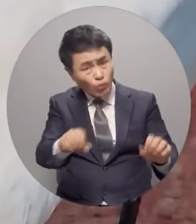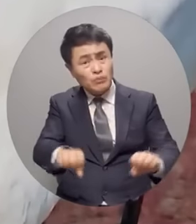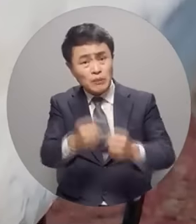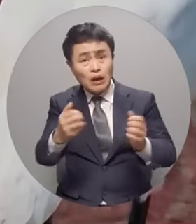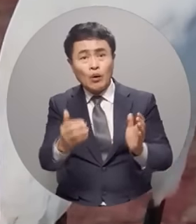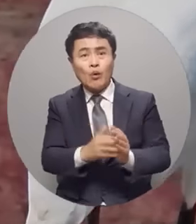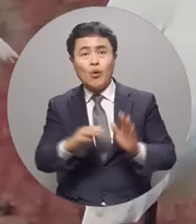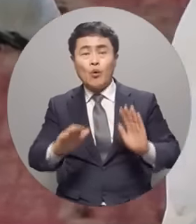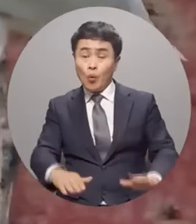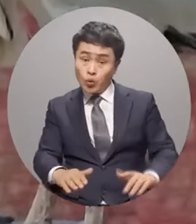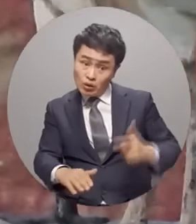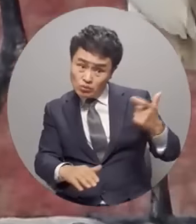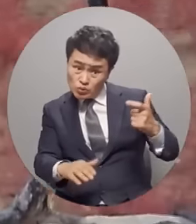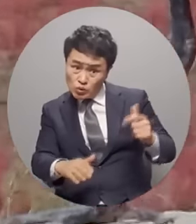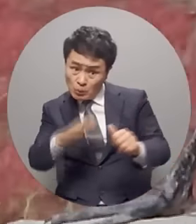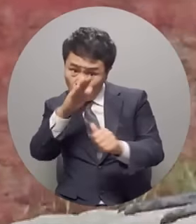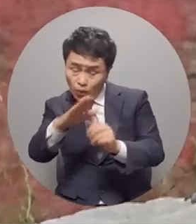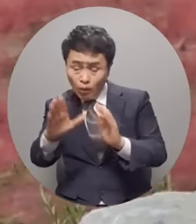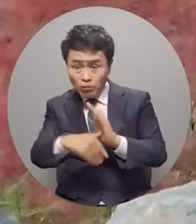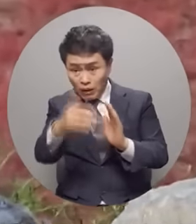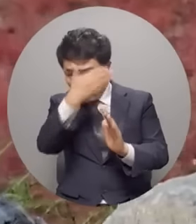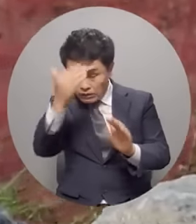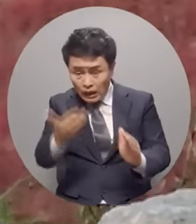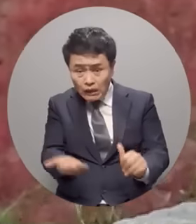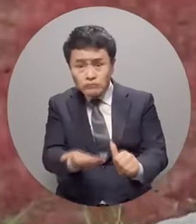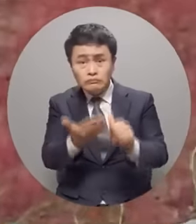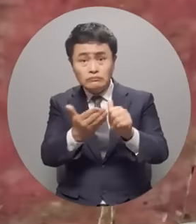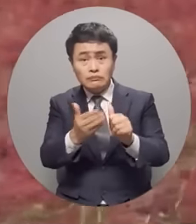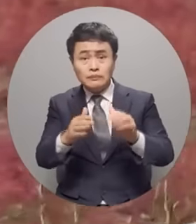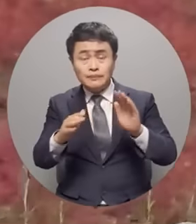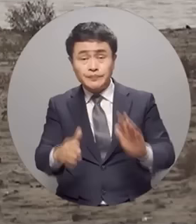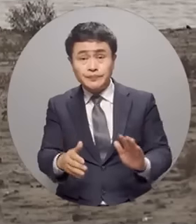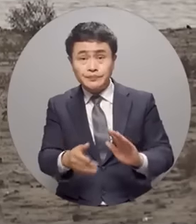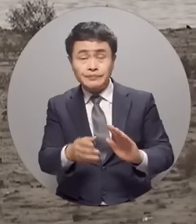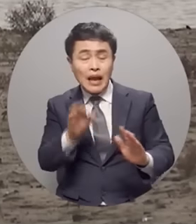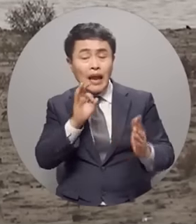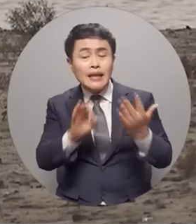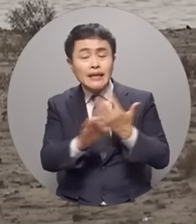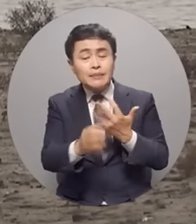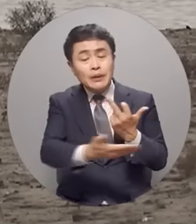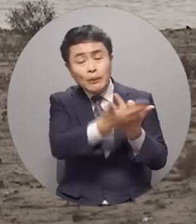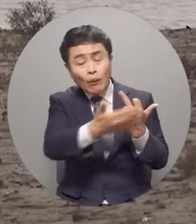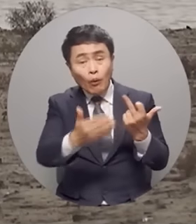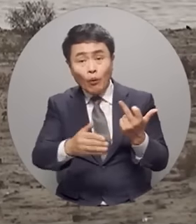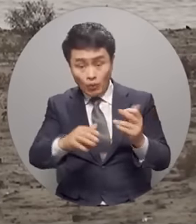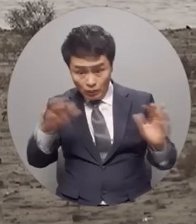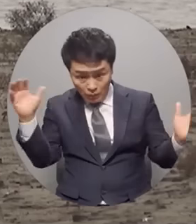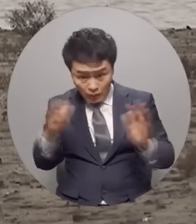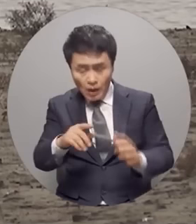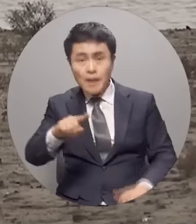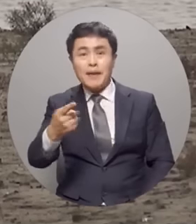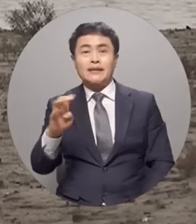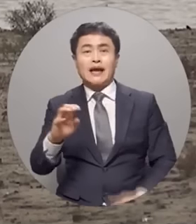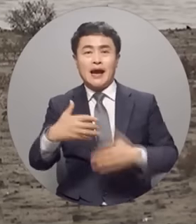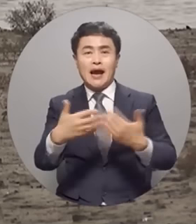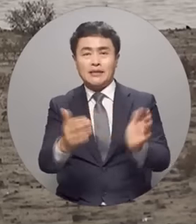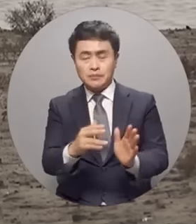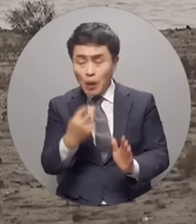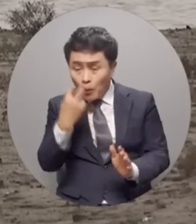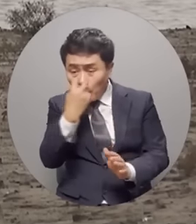올해는 60여 마리의 어린 개체들이 무사히 자라 인공섬의 저어새는 모두 140마리가 됐습니다. 보호 노력